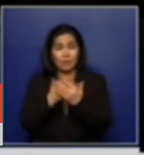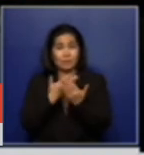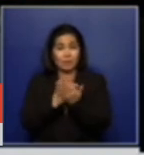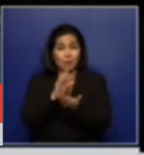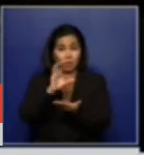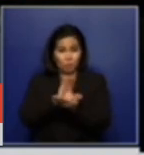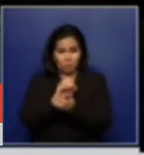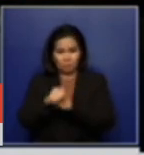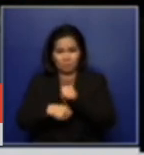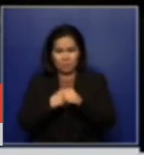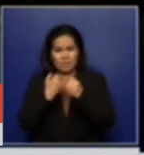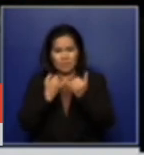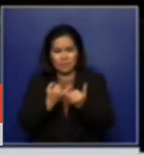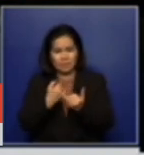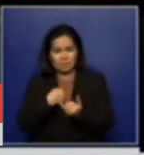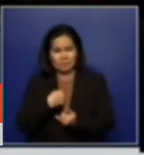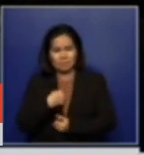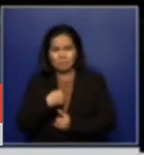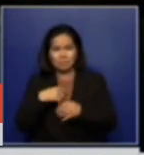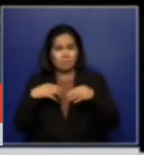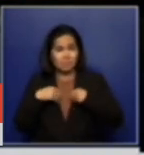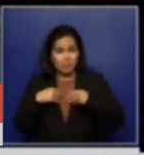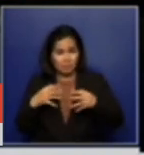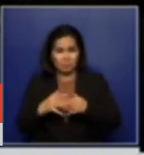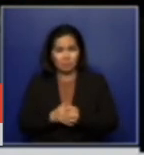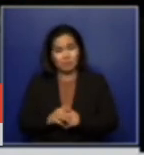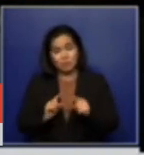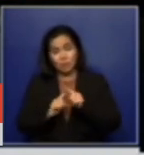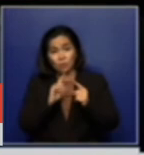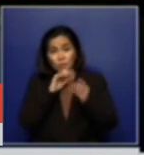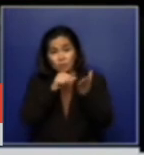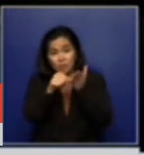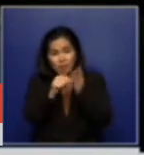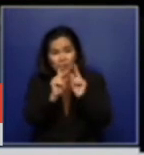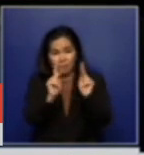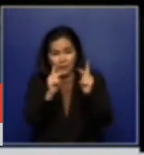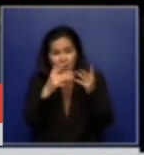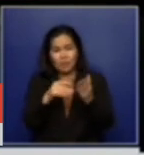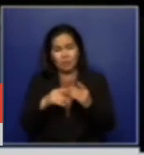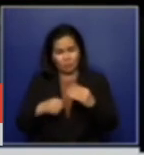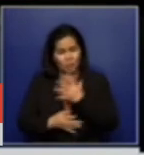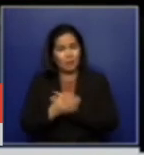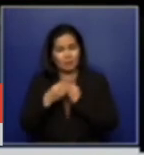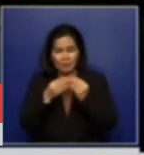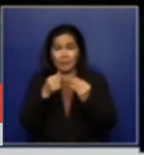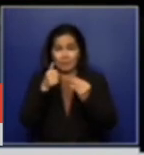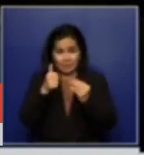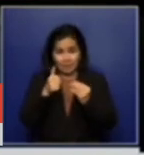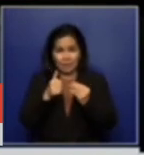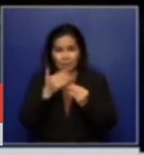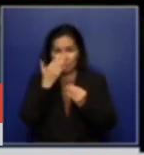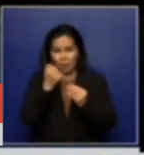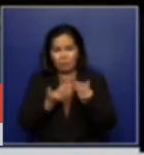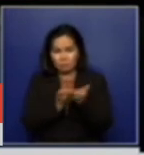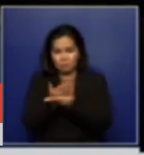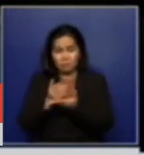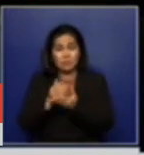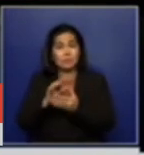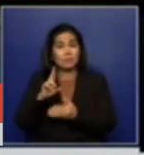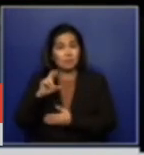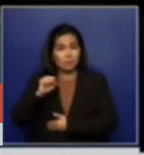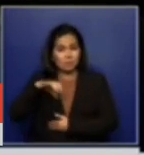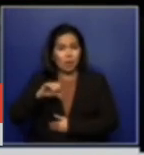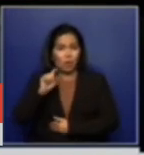สถ้ามีการแก้ไขมีปรับปรุงในชั้นของกรรมาธิการและกลับมารายงานสภาถ้าเป็นไปอย่างนั้นเนี่ยฝ่ายค้